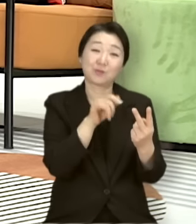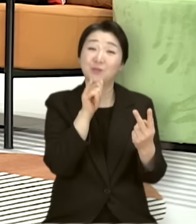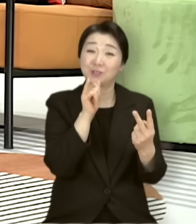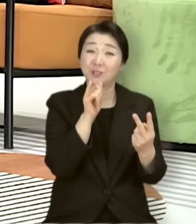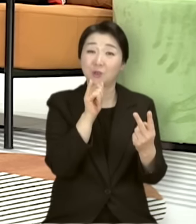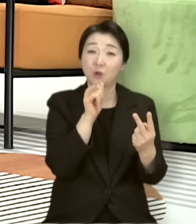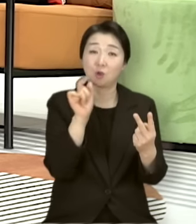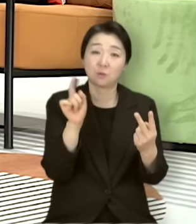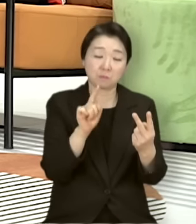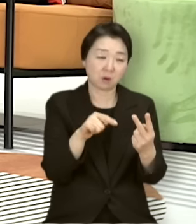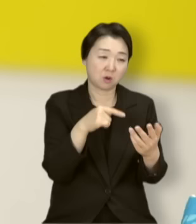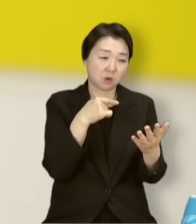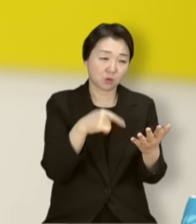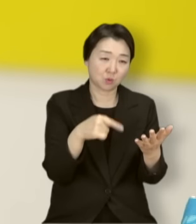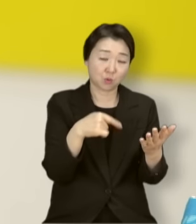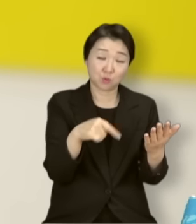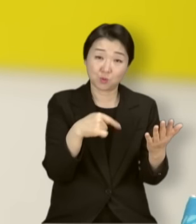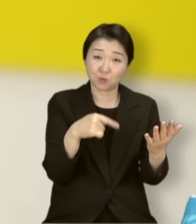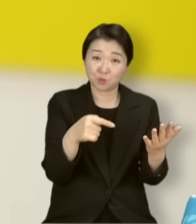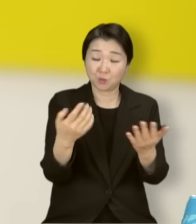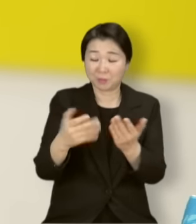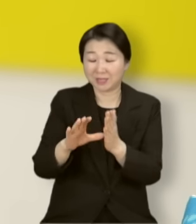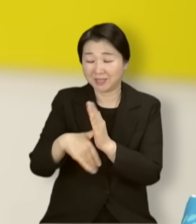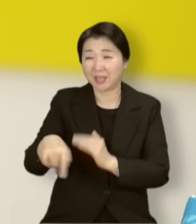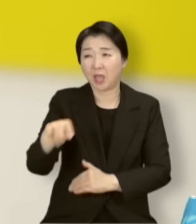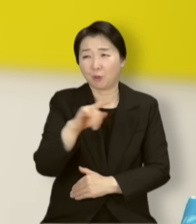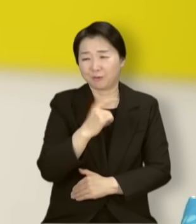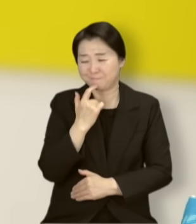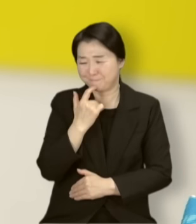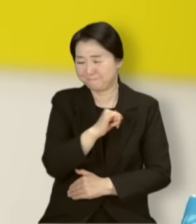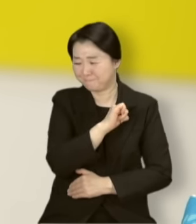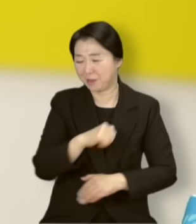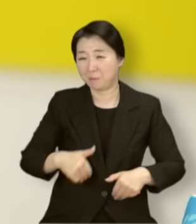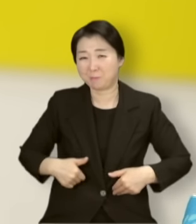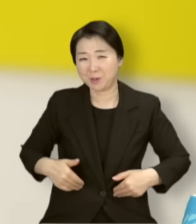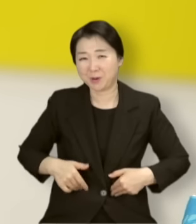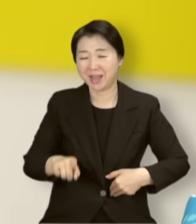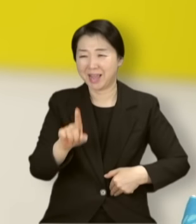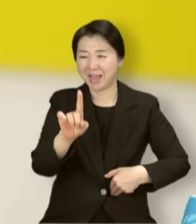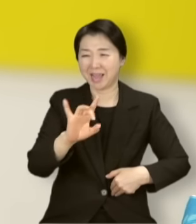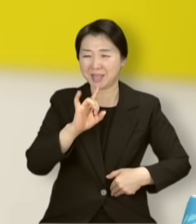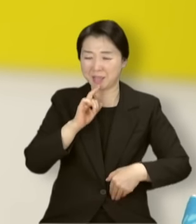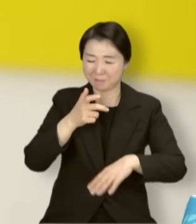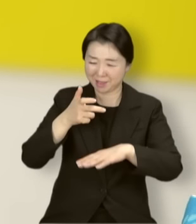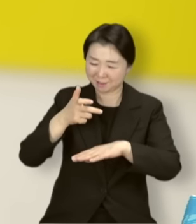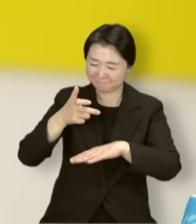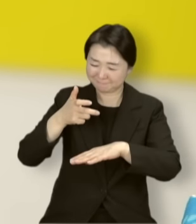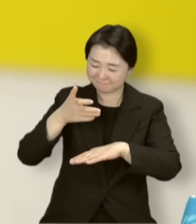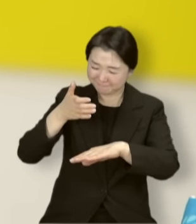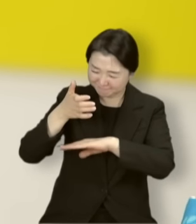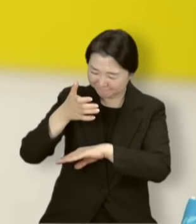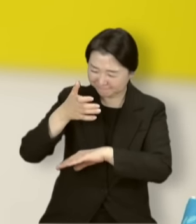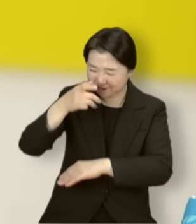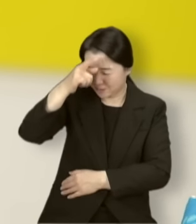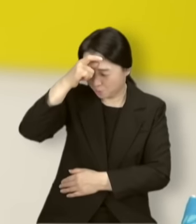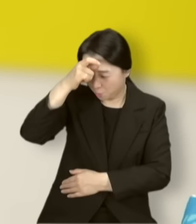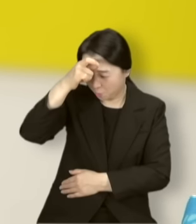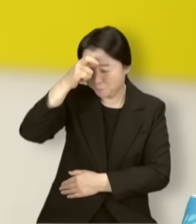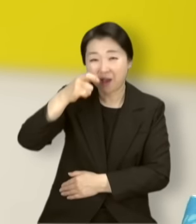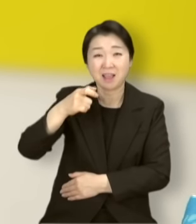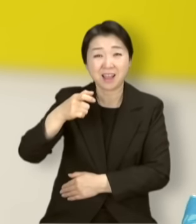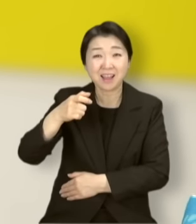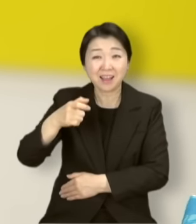네. 교육받은 것이 우리는 그렇게 받았고 네. 한 우물을 파고 승부를 걸어야 되고 네.